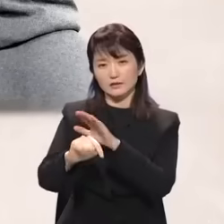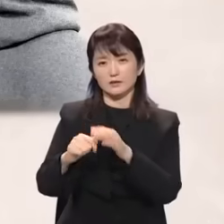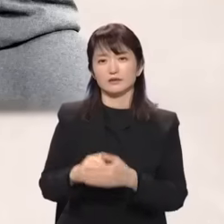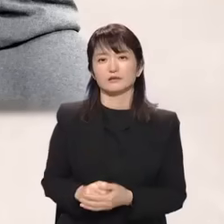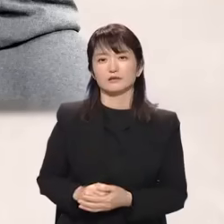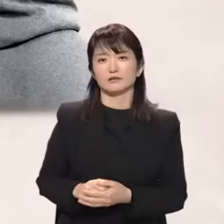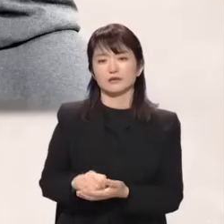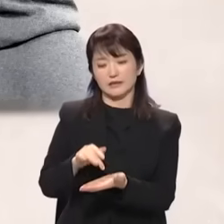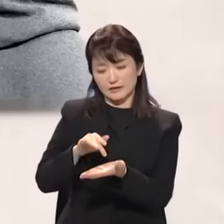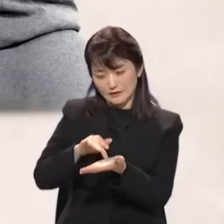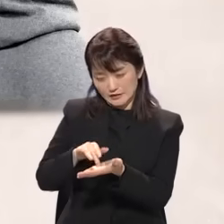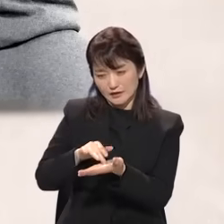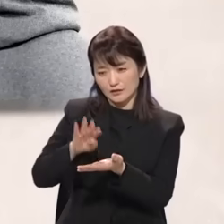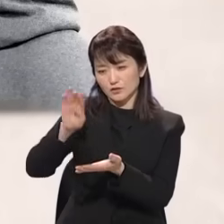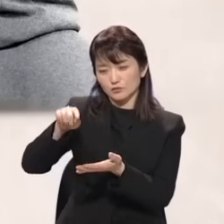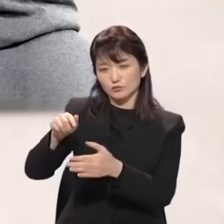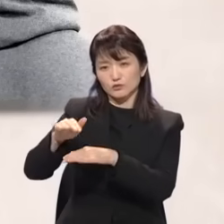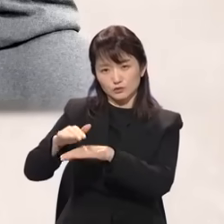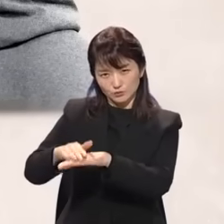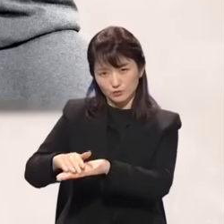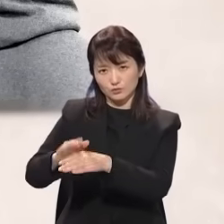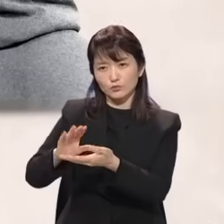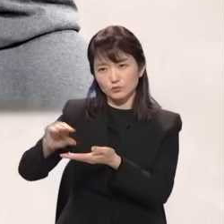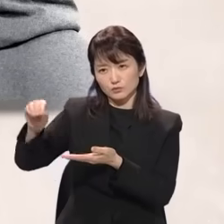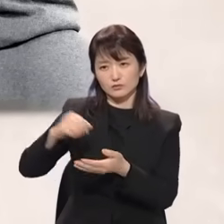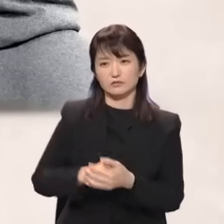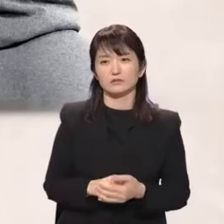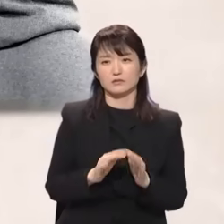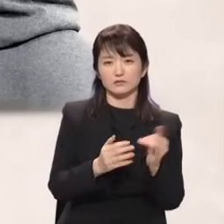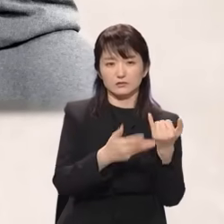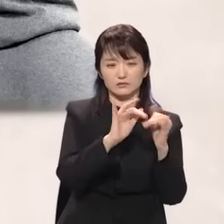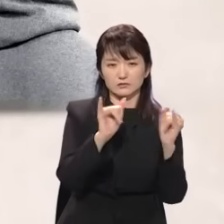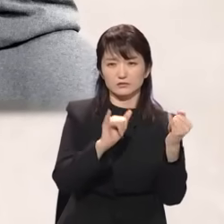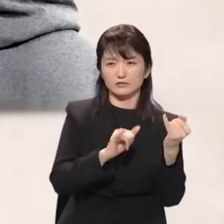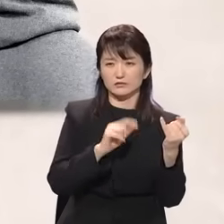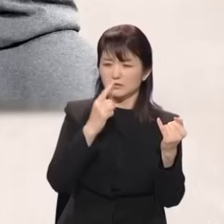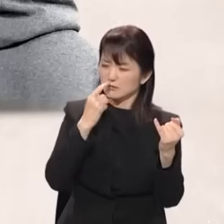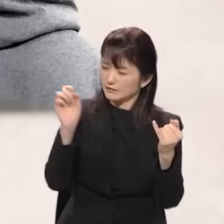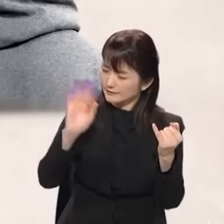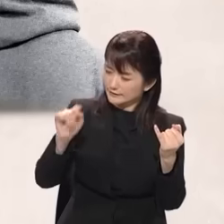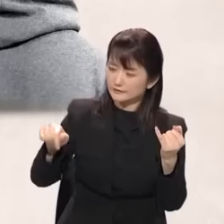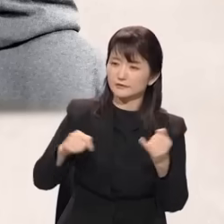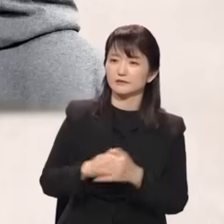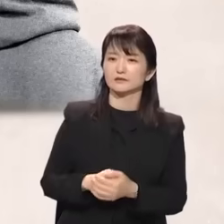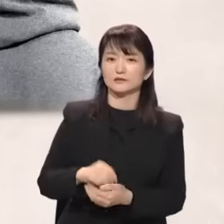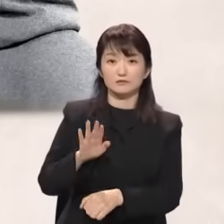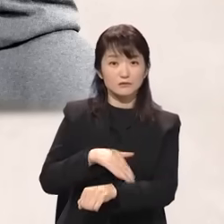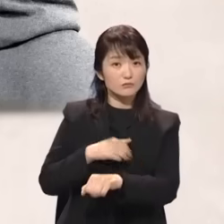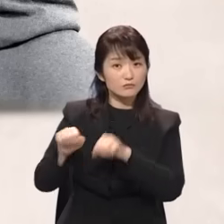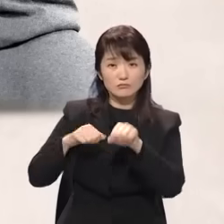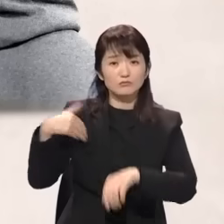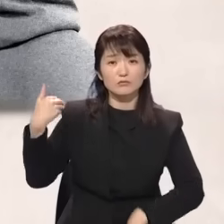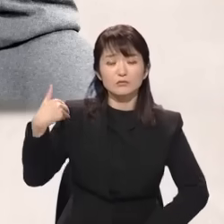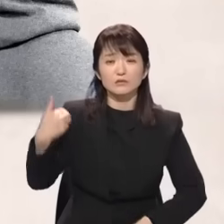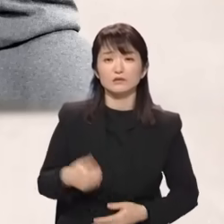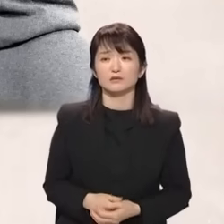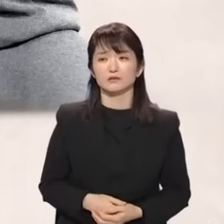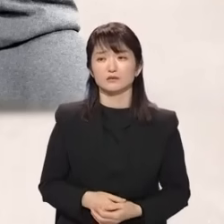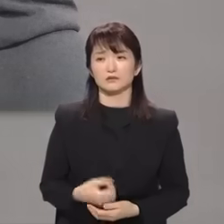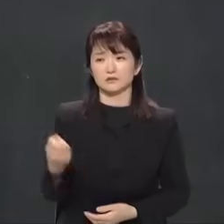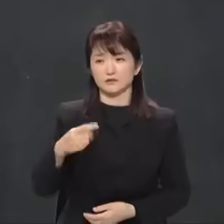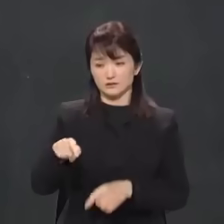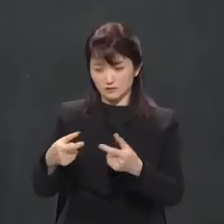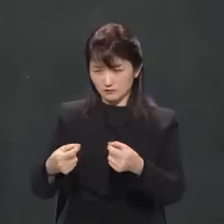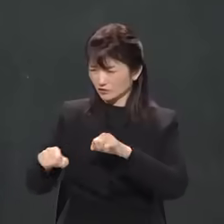앞에 놓고 왔다는 거죠 그래서 유튜버는 정말 하나도 안 멋있다 계속 좋게 얘기하니까 잘못된 행동인 줄 모르는 것 같다 다시는 이런 짓